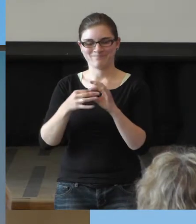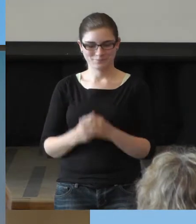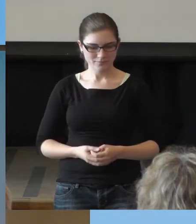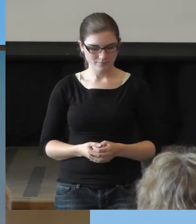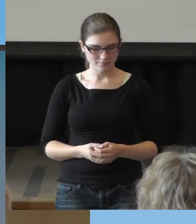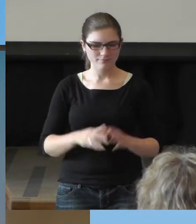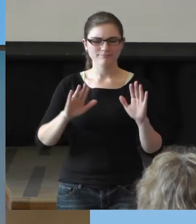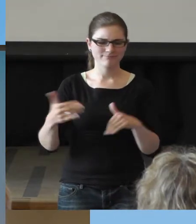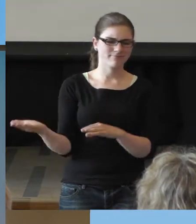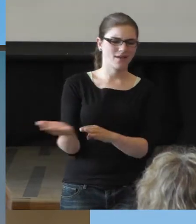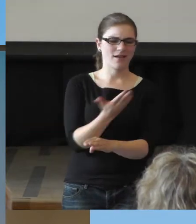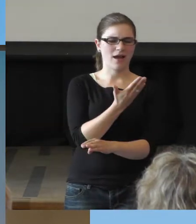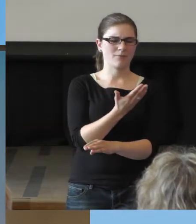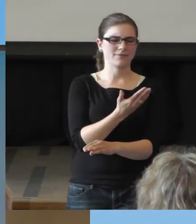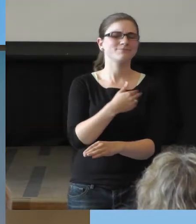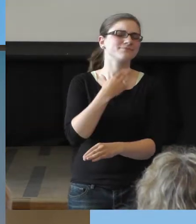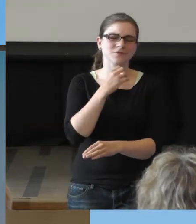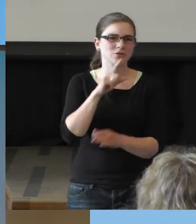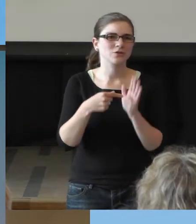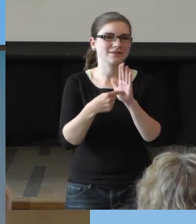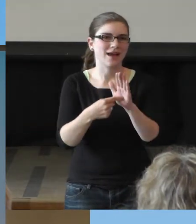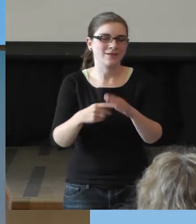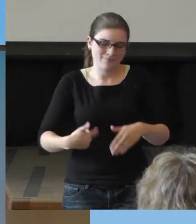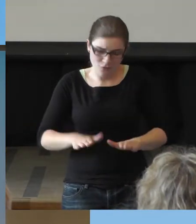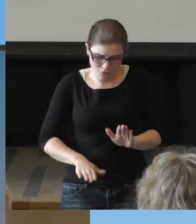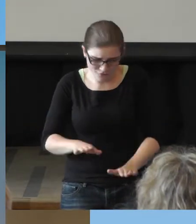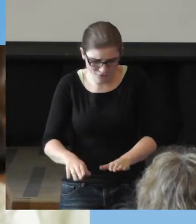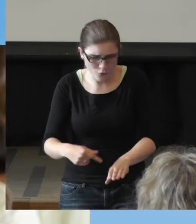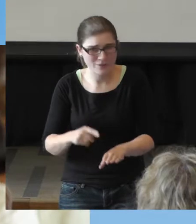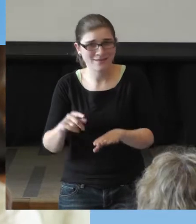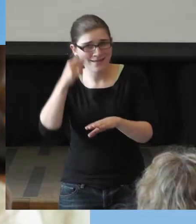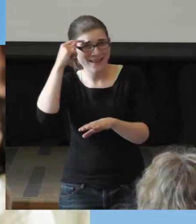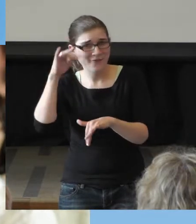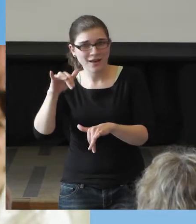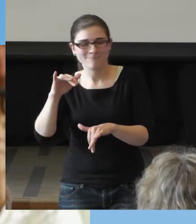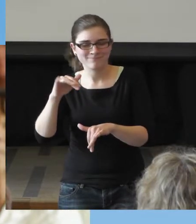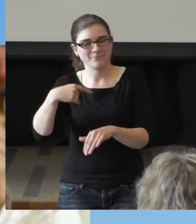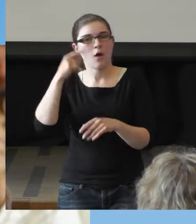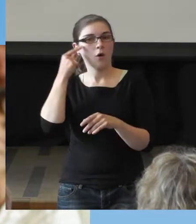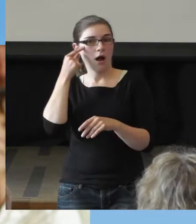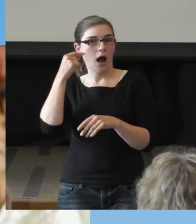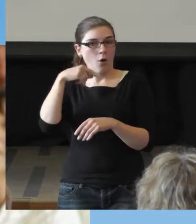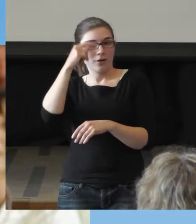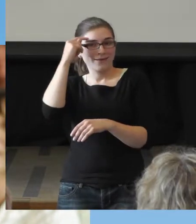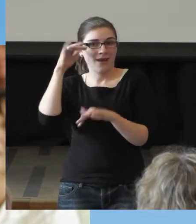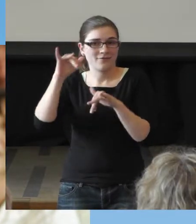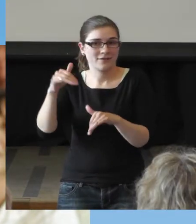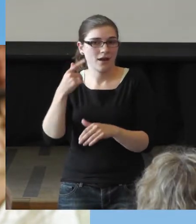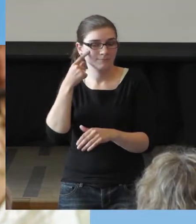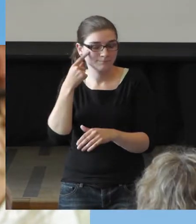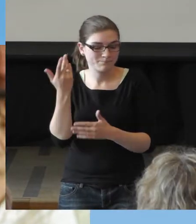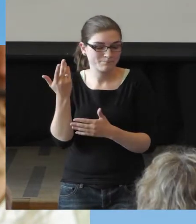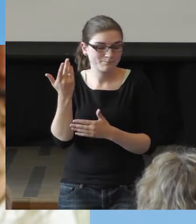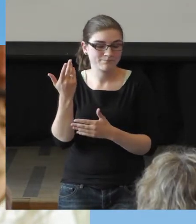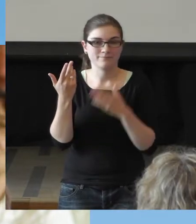Das überschlage ich mal, um nur zu zeigen, es gibt nicht nur an den Füßen Nerven, sondern auch am Auge. Das ist ein Patient, der hat einen Diabetes und hat eine Lähmung eines